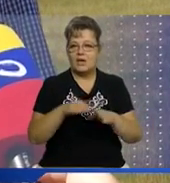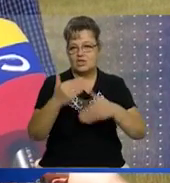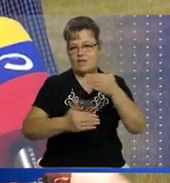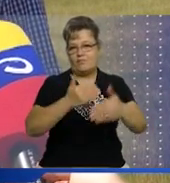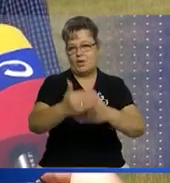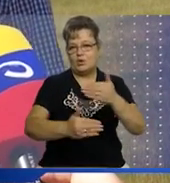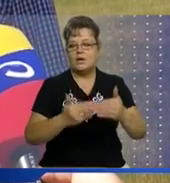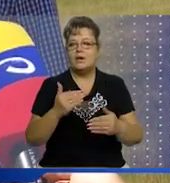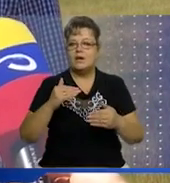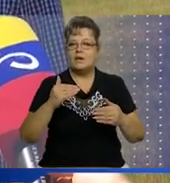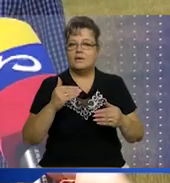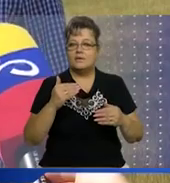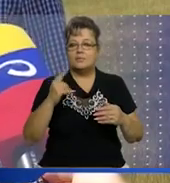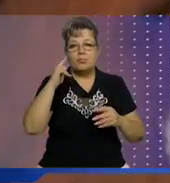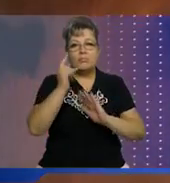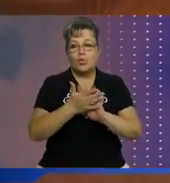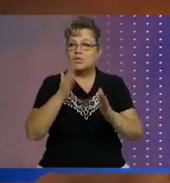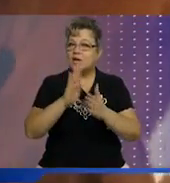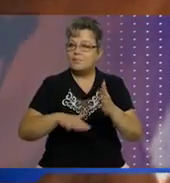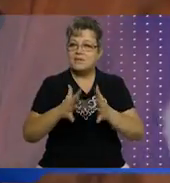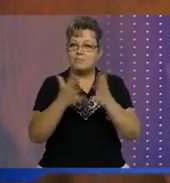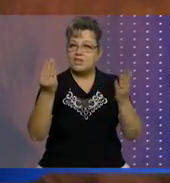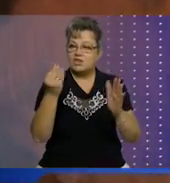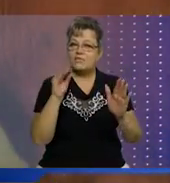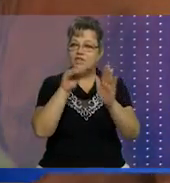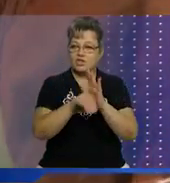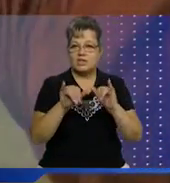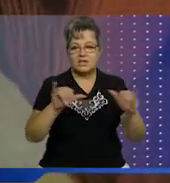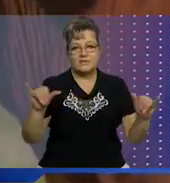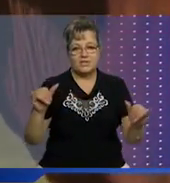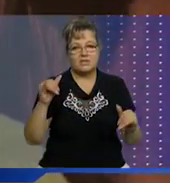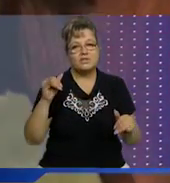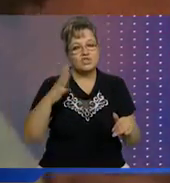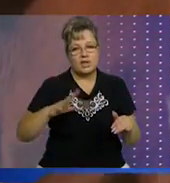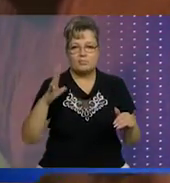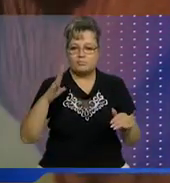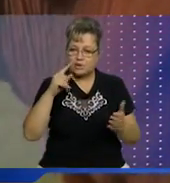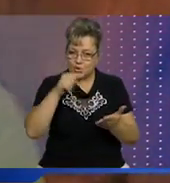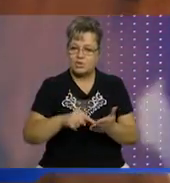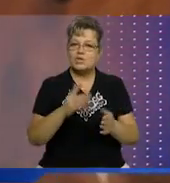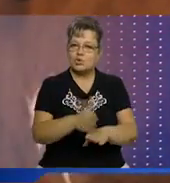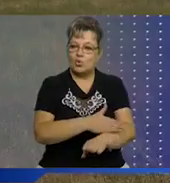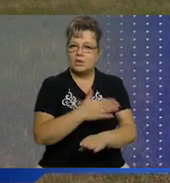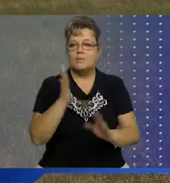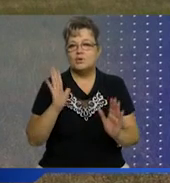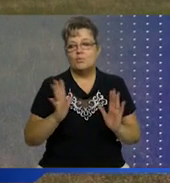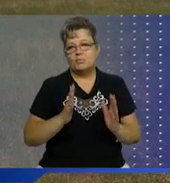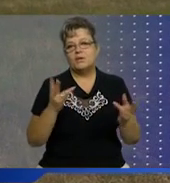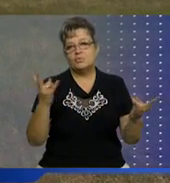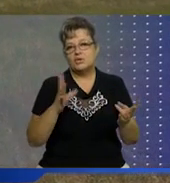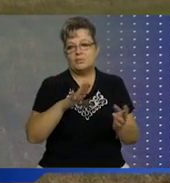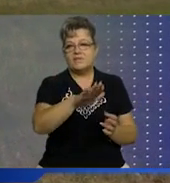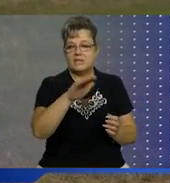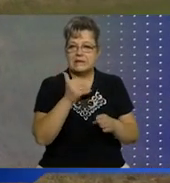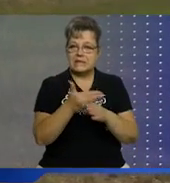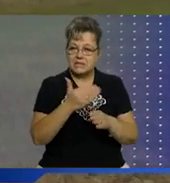итогом, так и шли вперед. В переломный момент поняли, без больших вложений развития ждать придется долго. Потом было